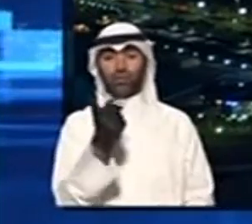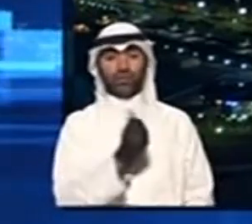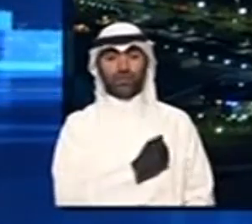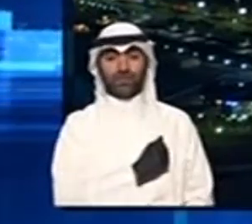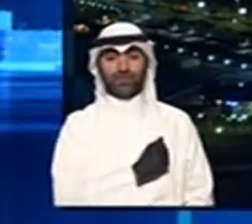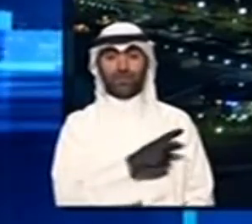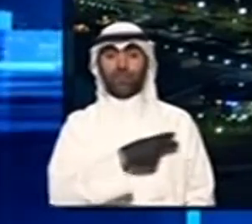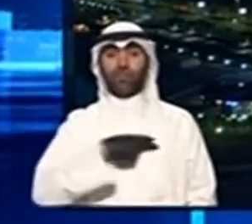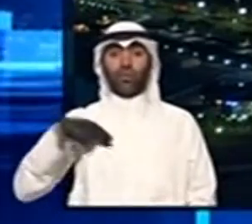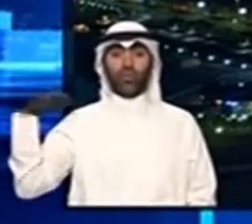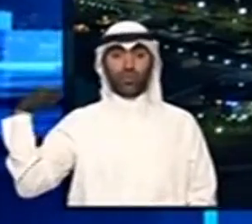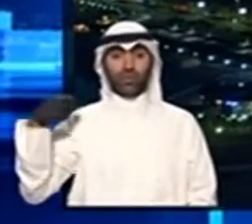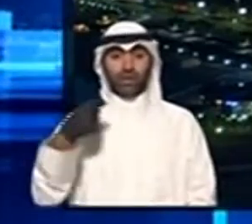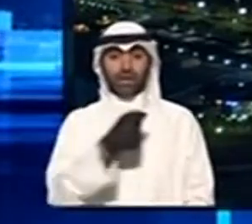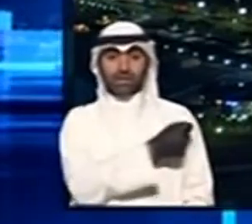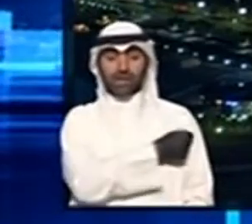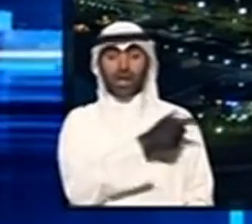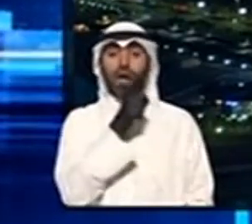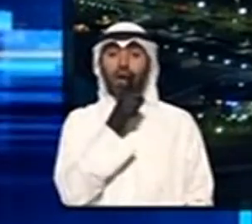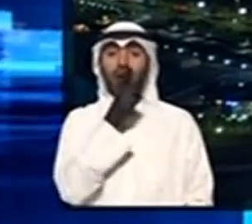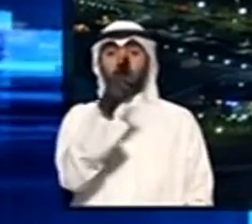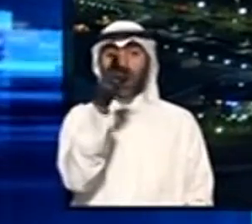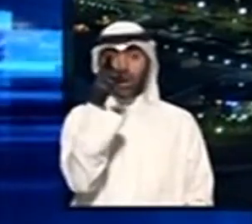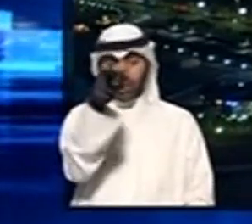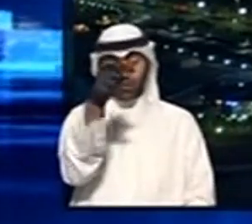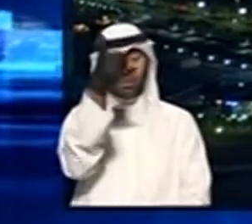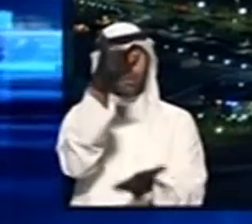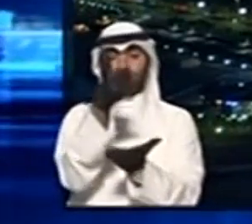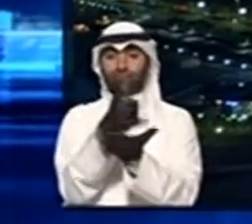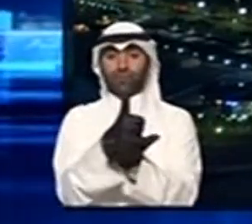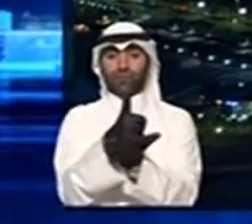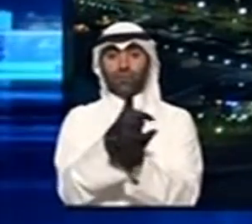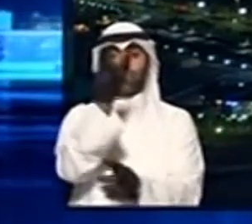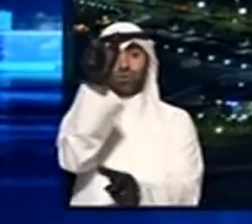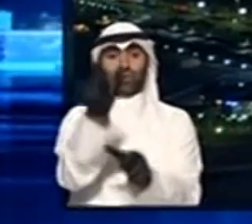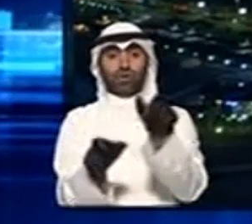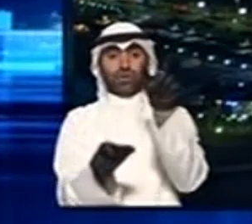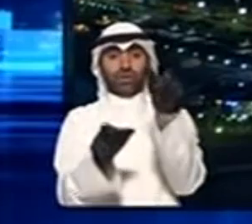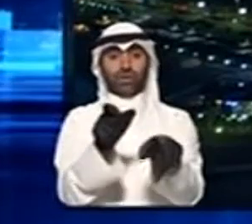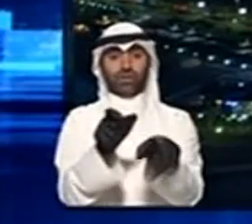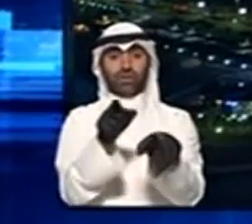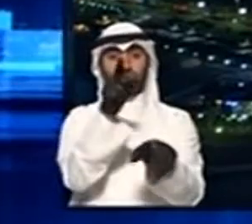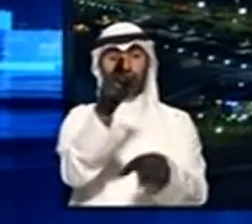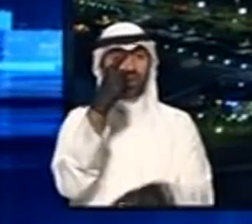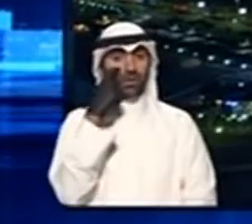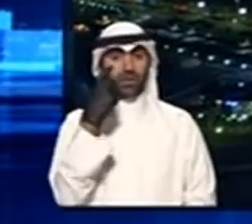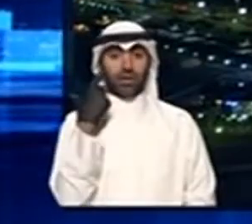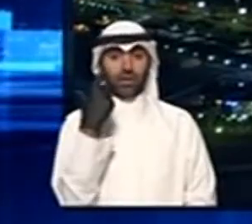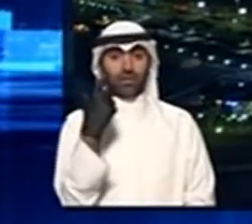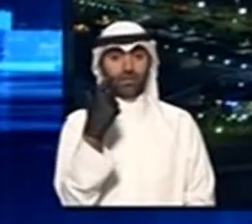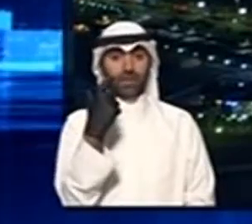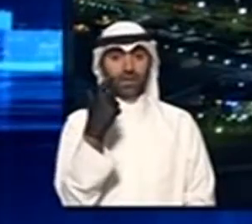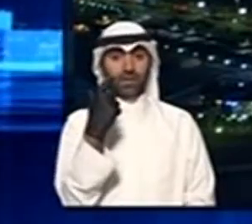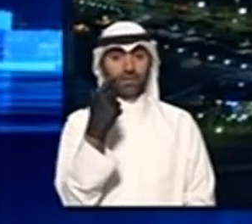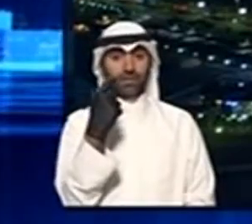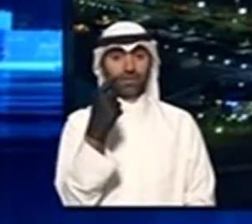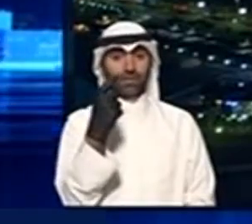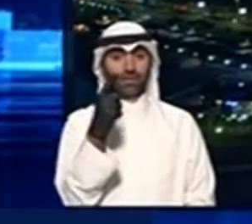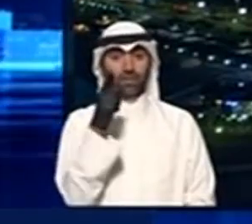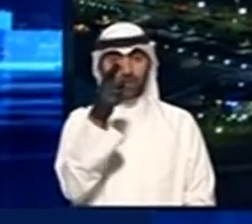اللي تفضلت فيه من أنه المسؤولية الفردية فعلا هي عنوان المرحلة القادمة،